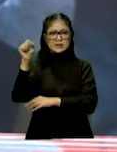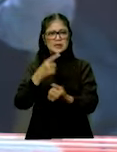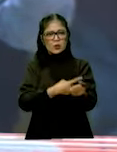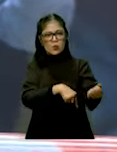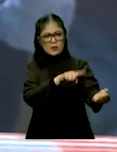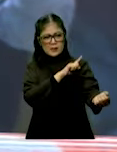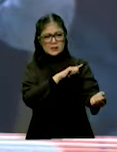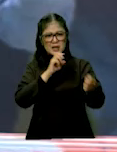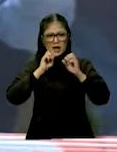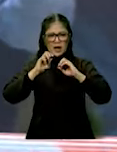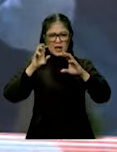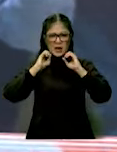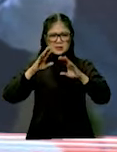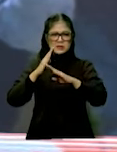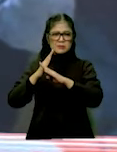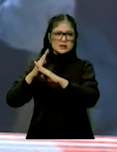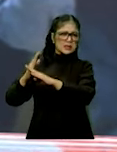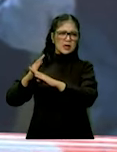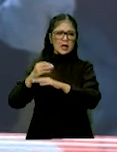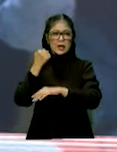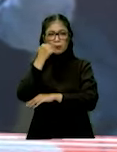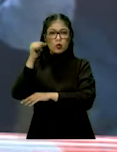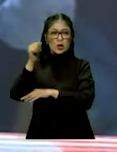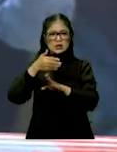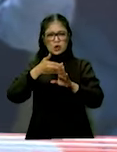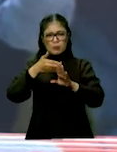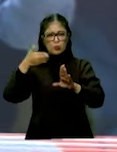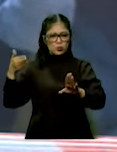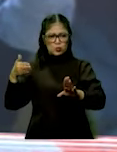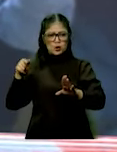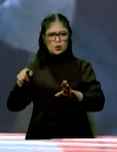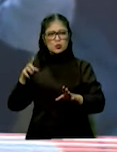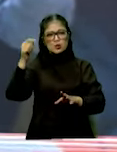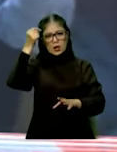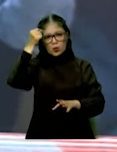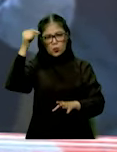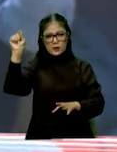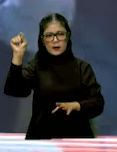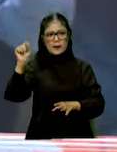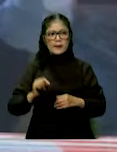berkualitas deklarasi mencegah kemunduran demokrasi ini juga dilakukan sejumlah